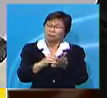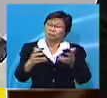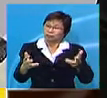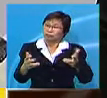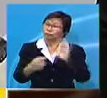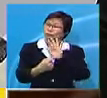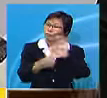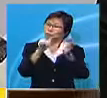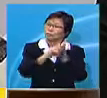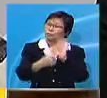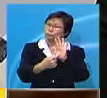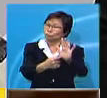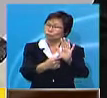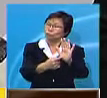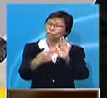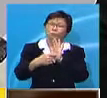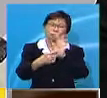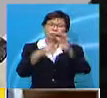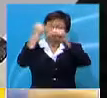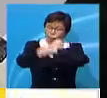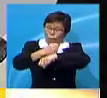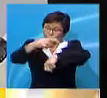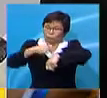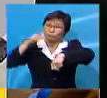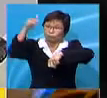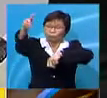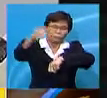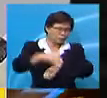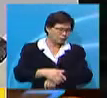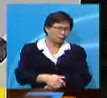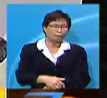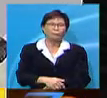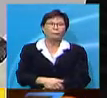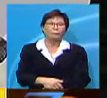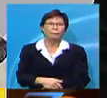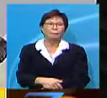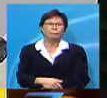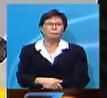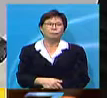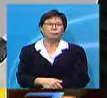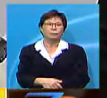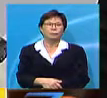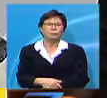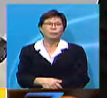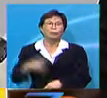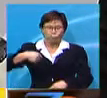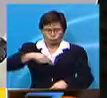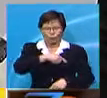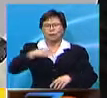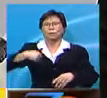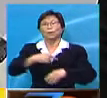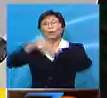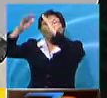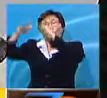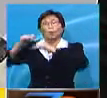a Reflection of the challenging times Ahad having that we do hope that